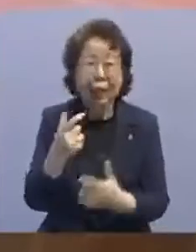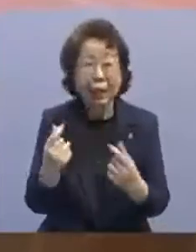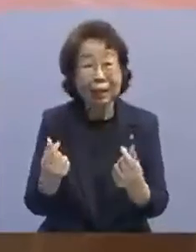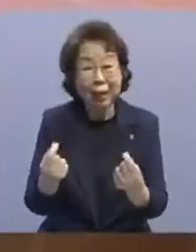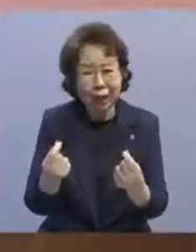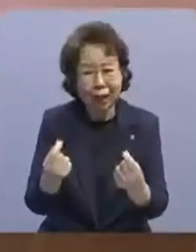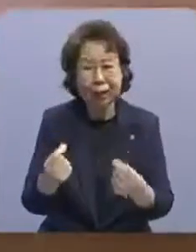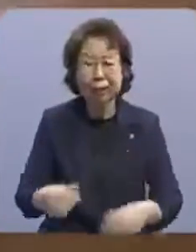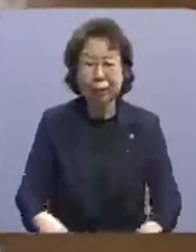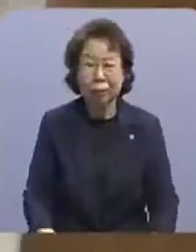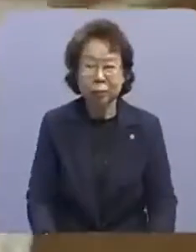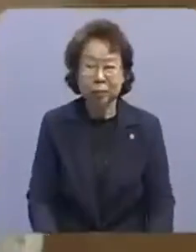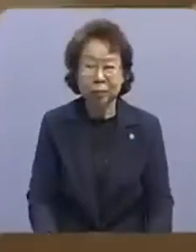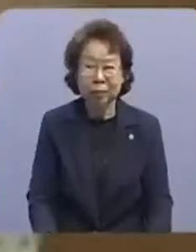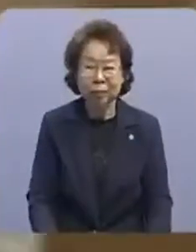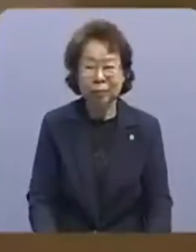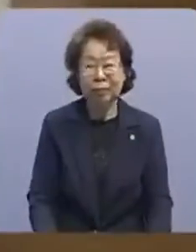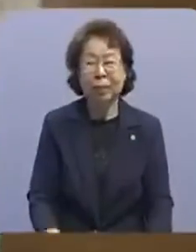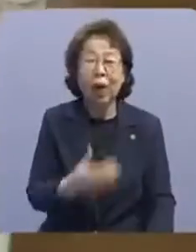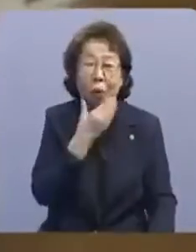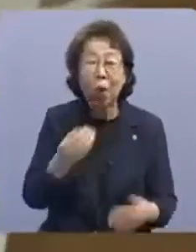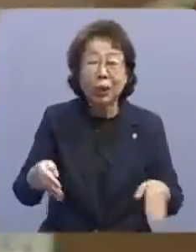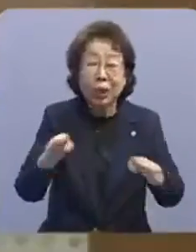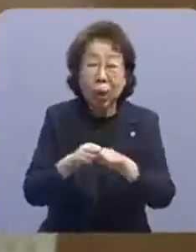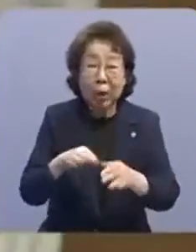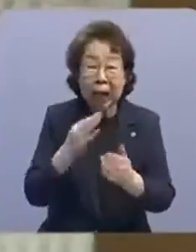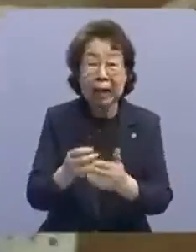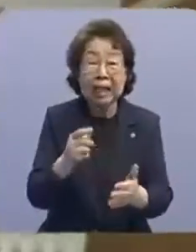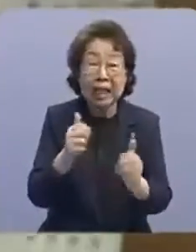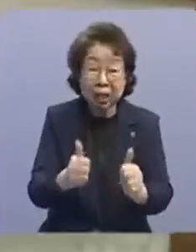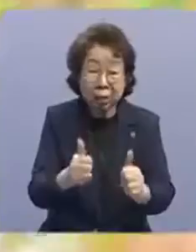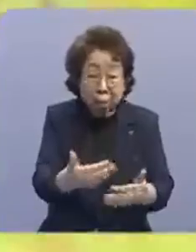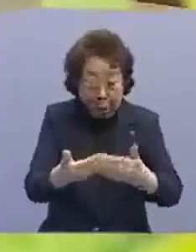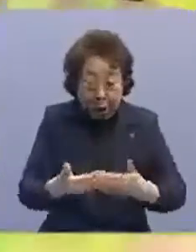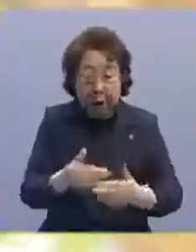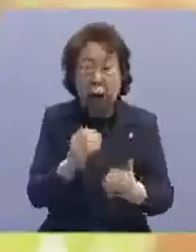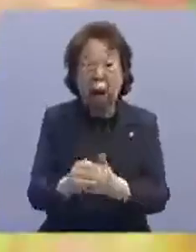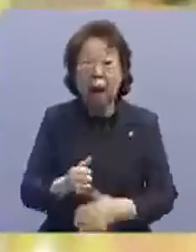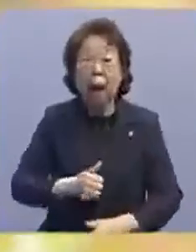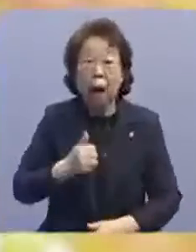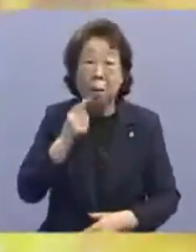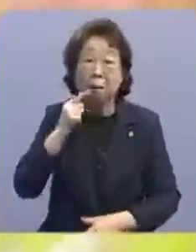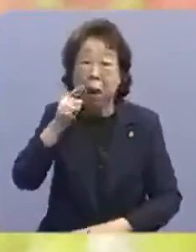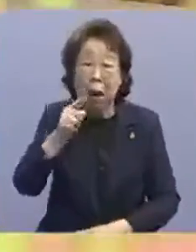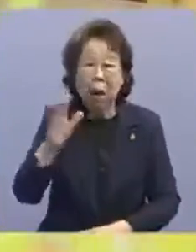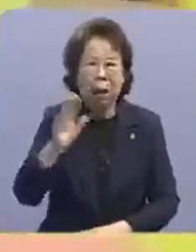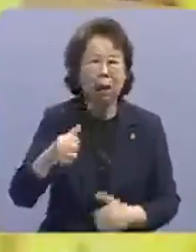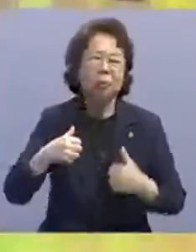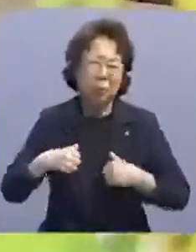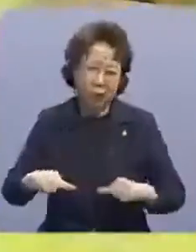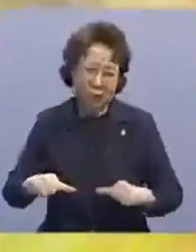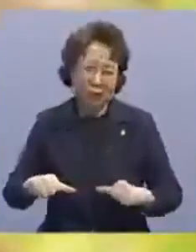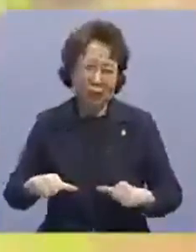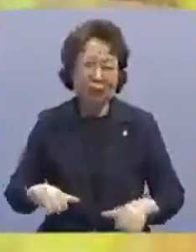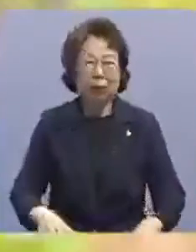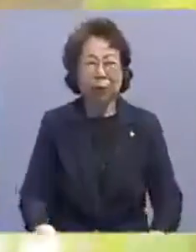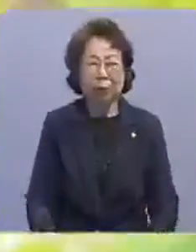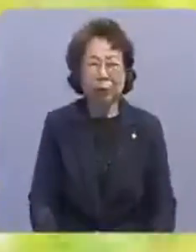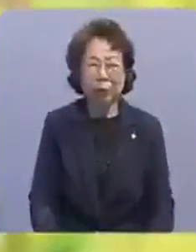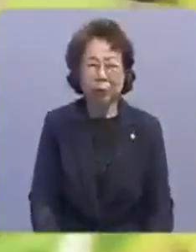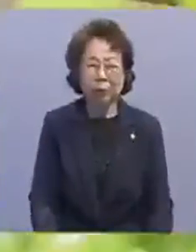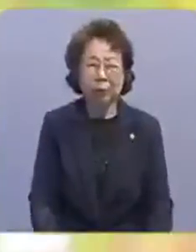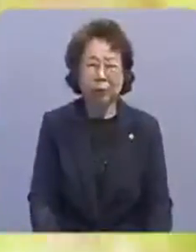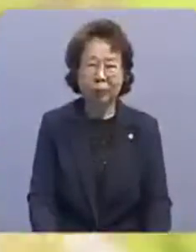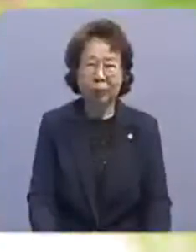그 인정합니다 근로복지공단 인 1심 재판부의 이번 판결의 항소하지 않기로 했습니다 kbs 뉴스